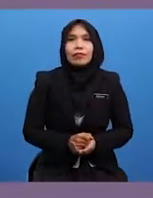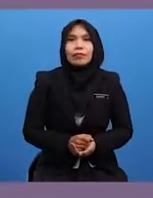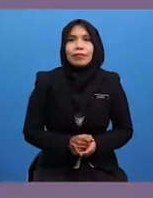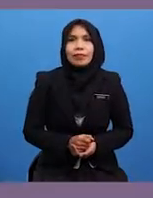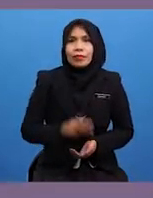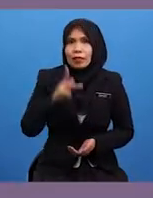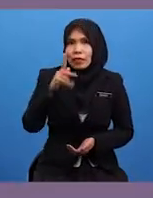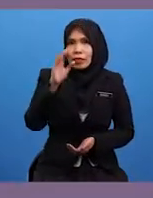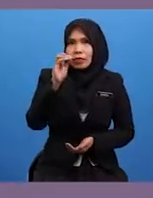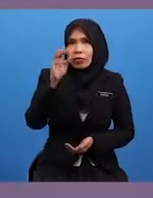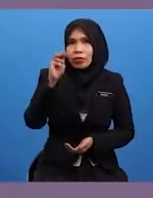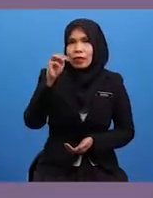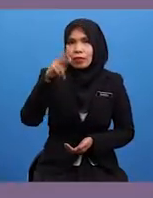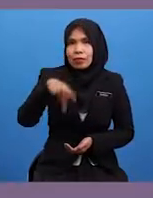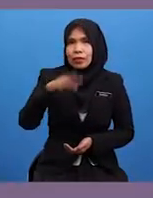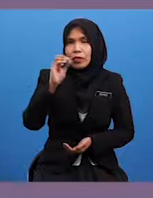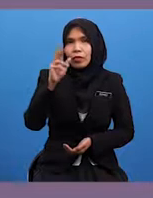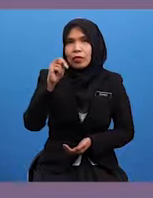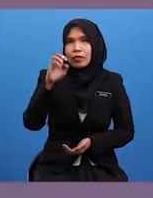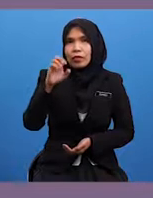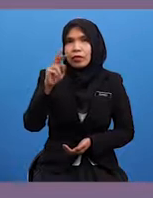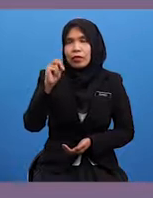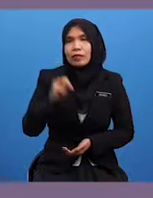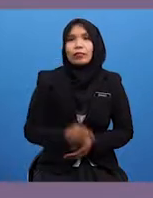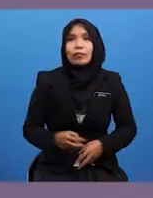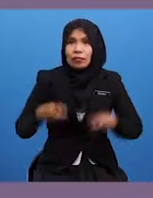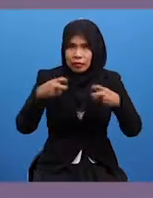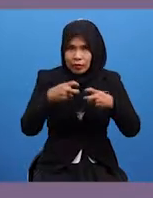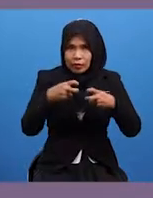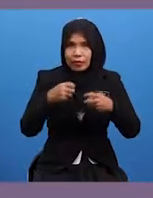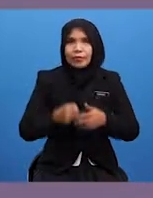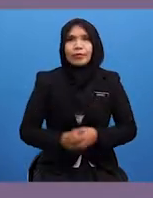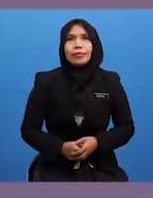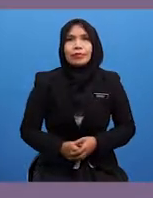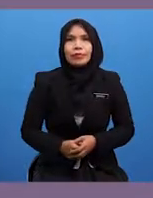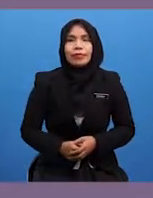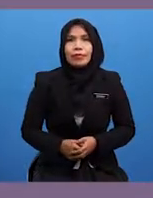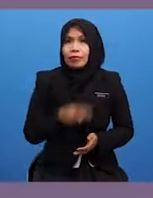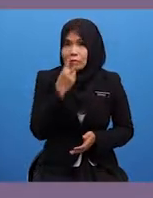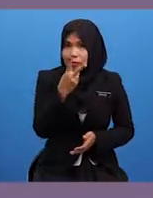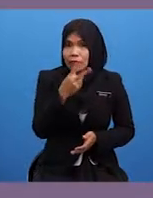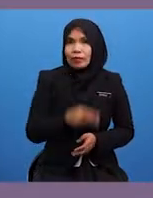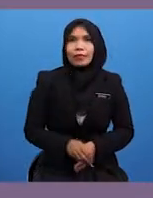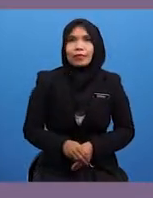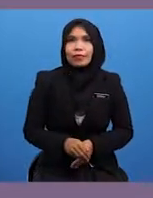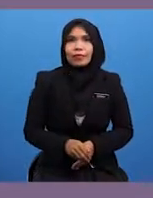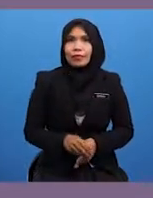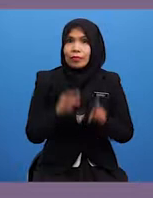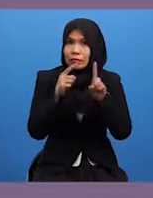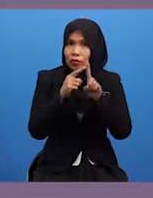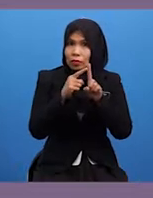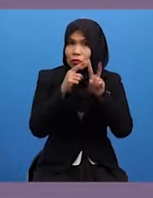Perhatikan gambar rajah. Berikut merupakan simbol sel kering, suis dan